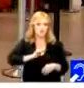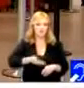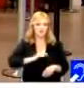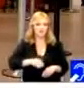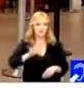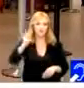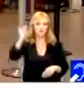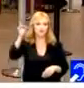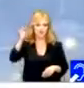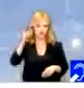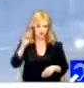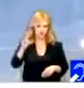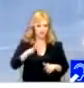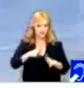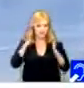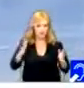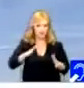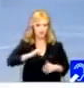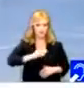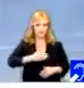21 de rute de pe aeroporturile din România.